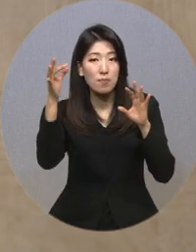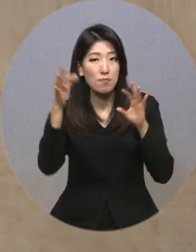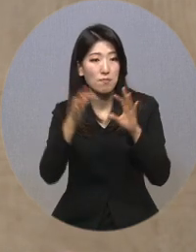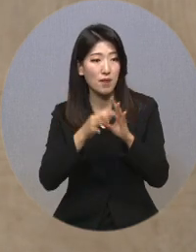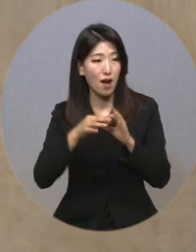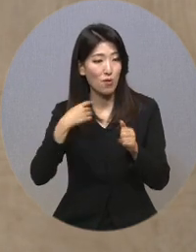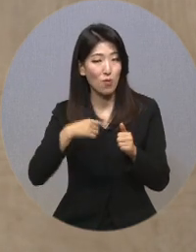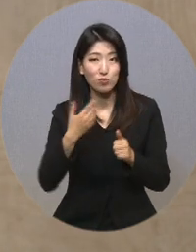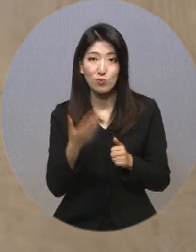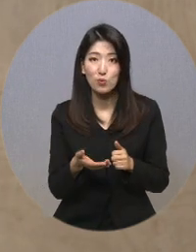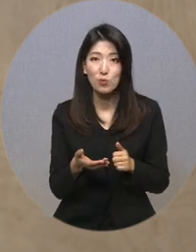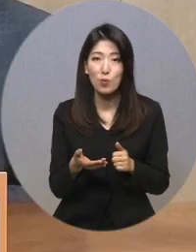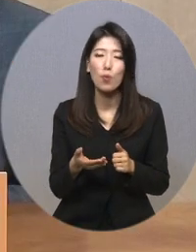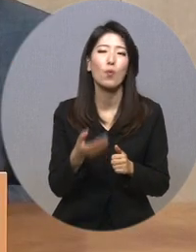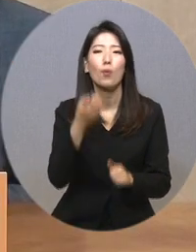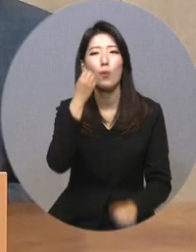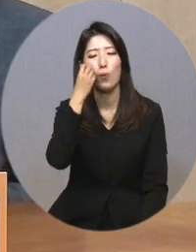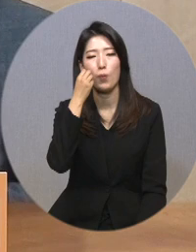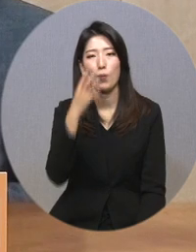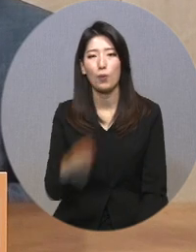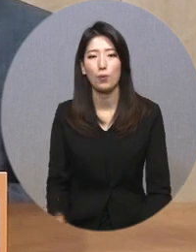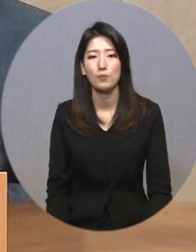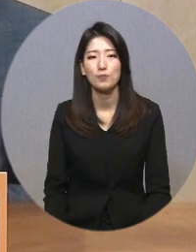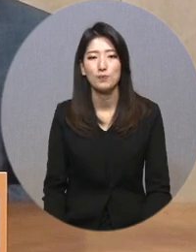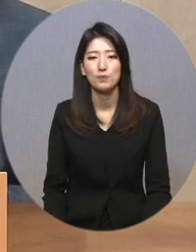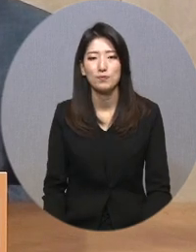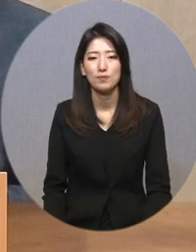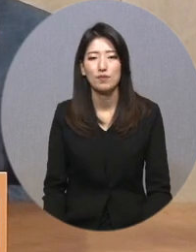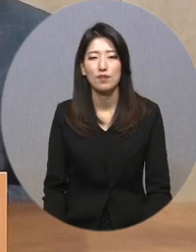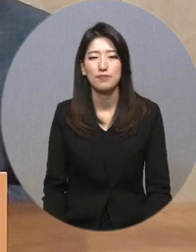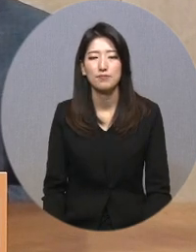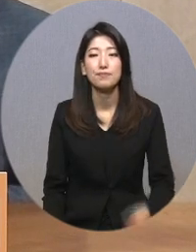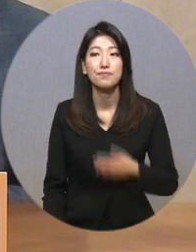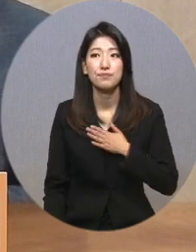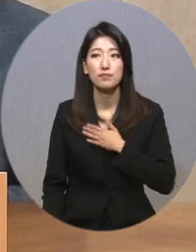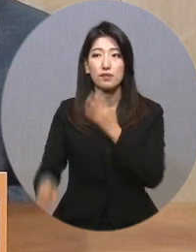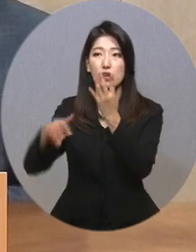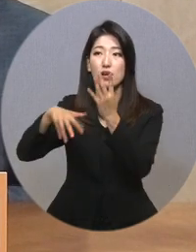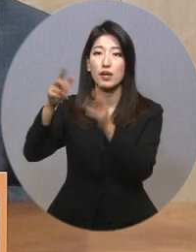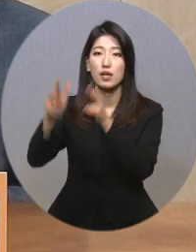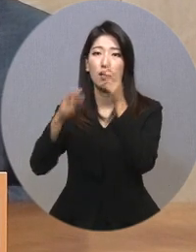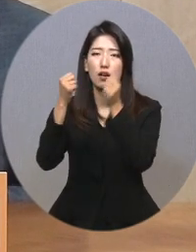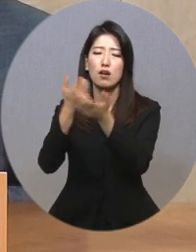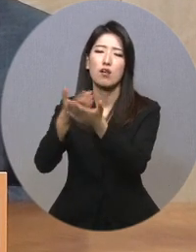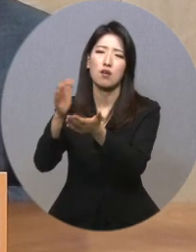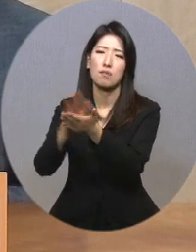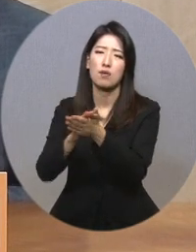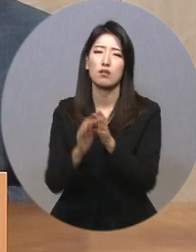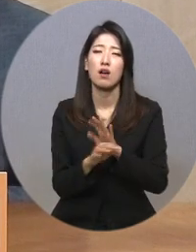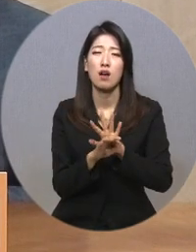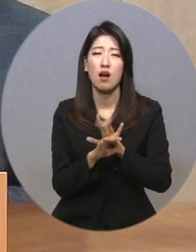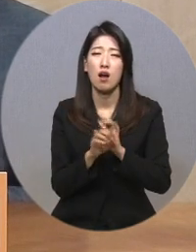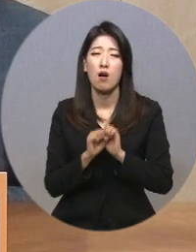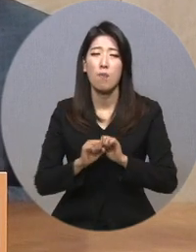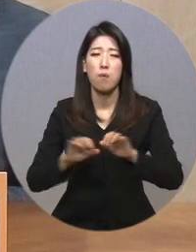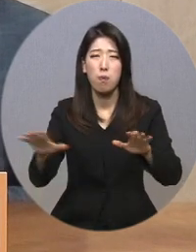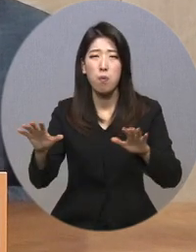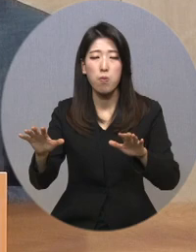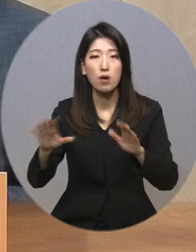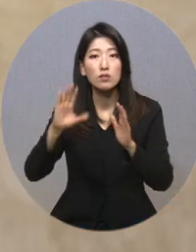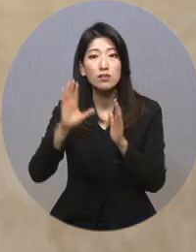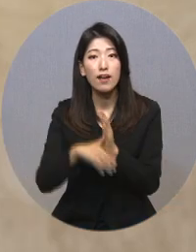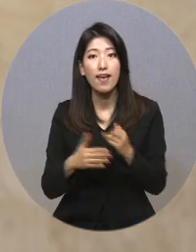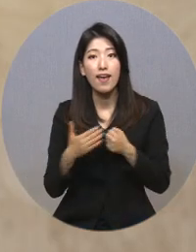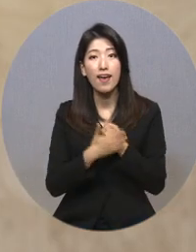한다고 예. 예, 제가 들었는데. 저희는 4차 산업과 함께 또 코로나와 함께 가장 네. 수혜받은 대학은